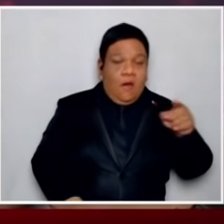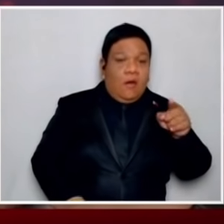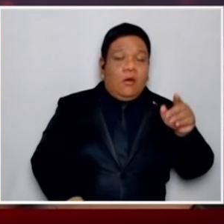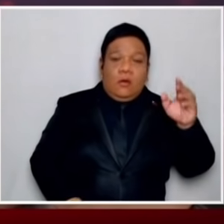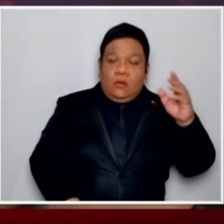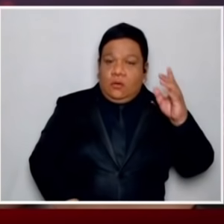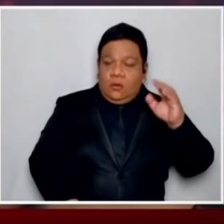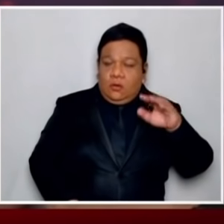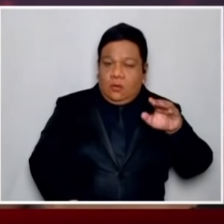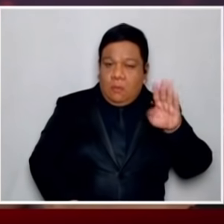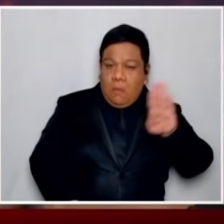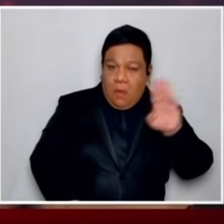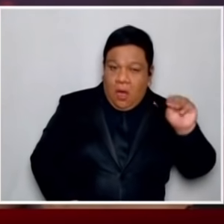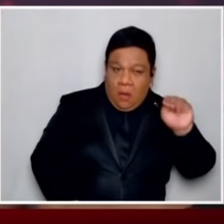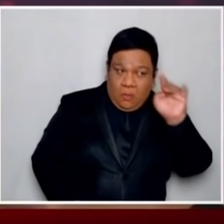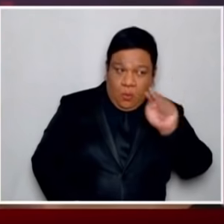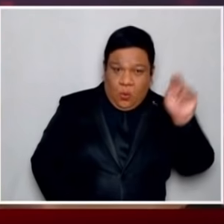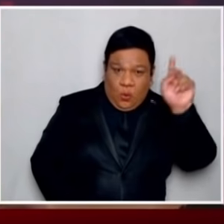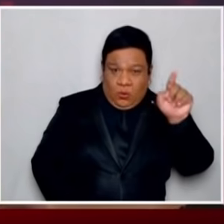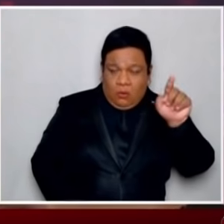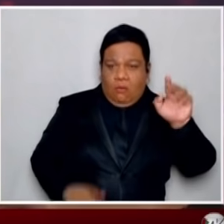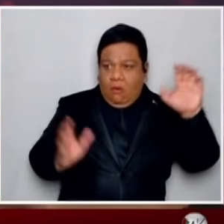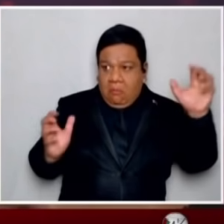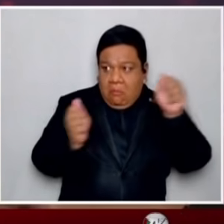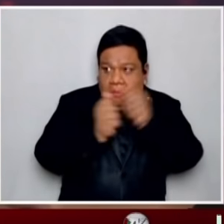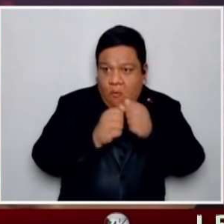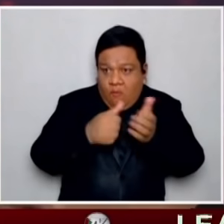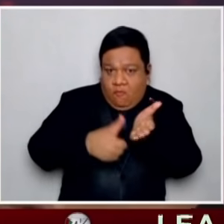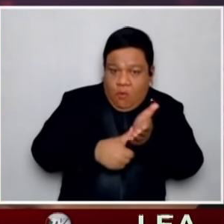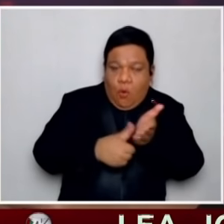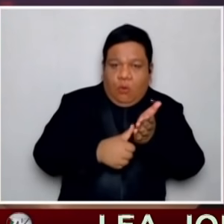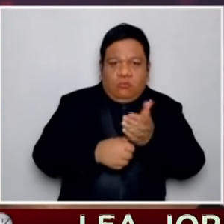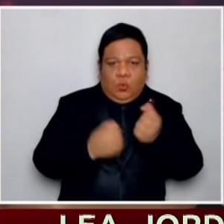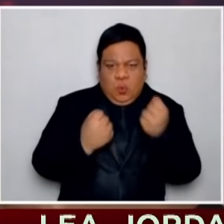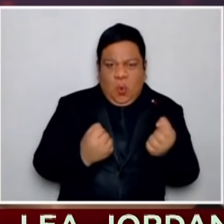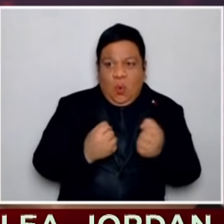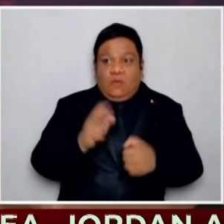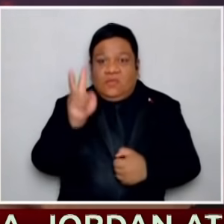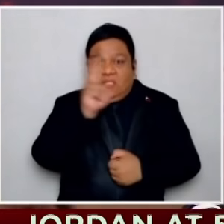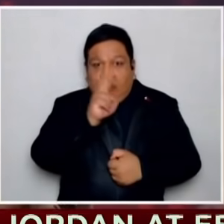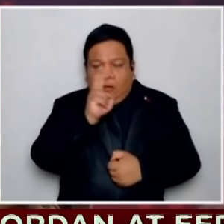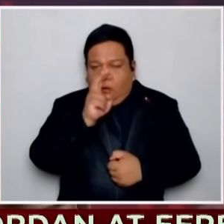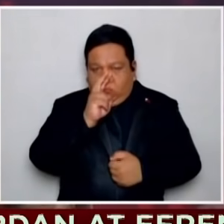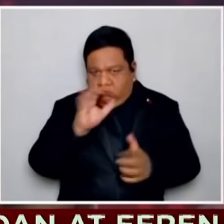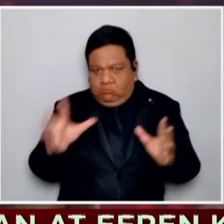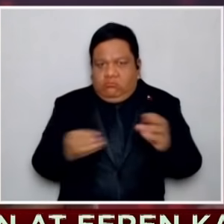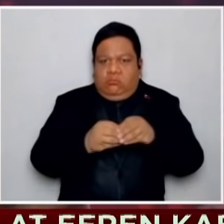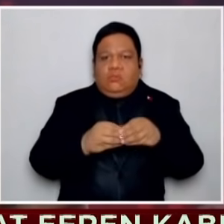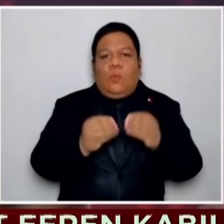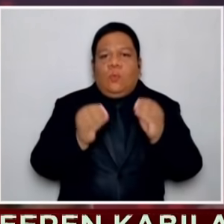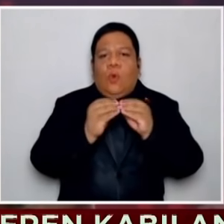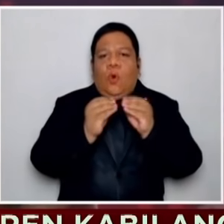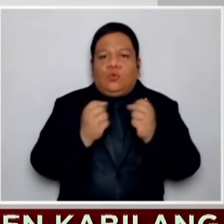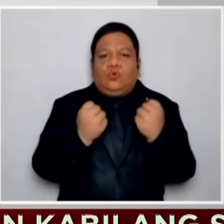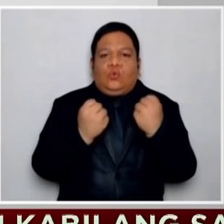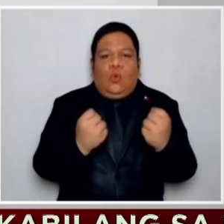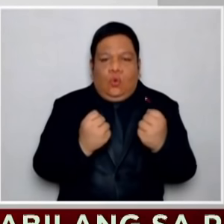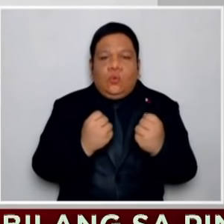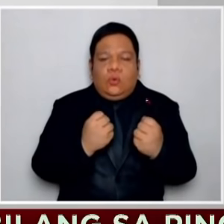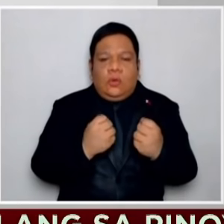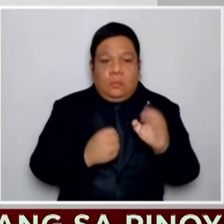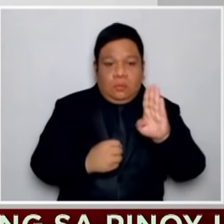So matibay yung tambalang Marcos-Sara kung sakasakaling ito ay matuloy